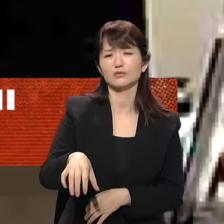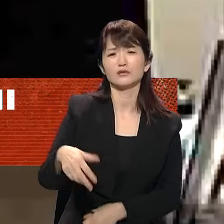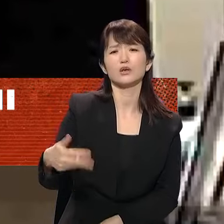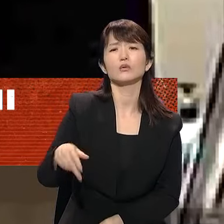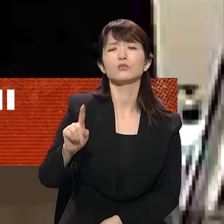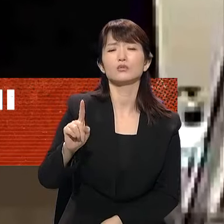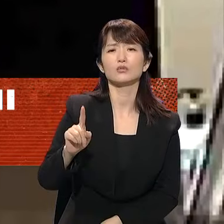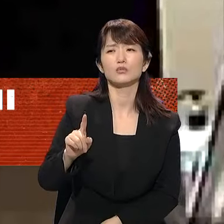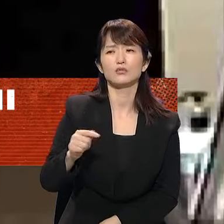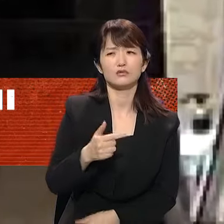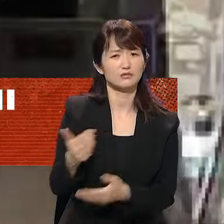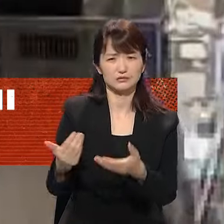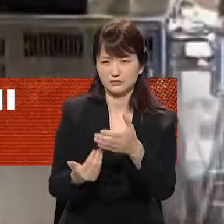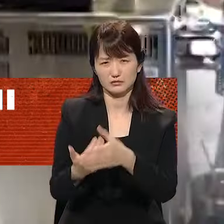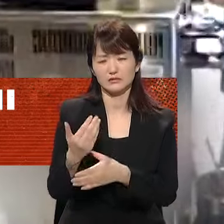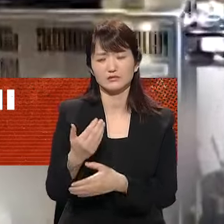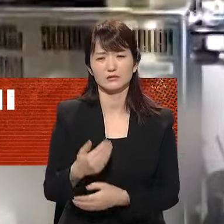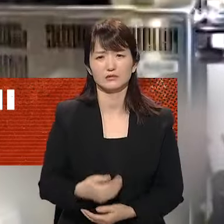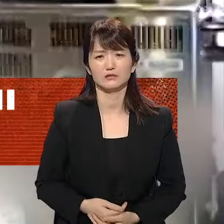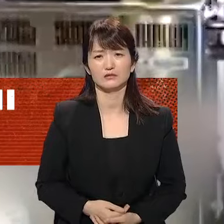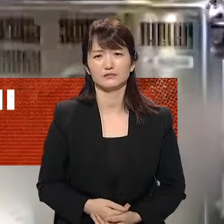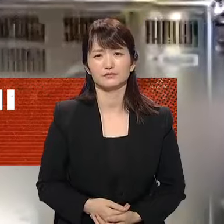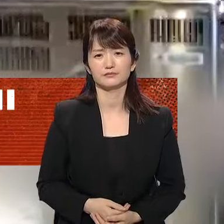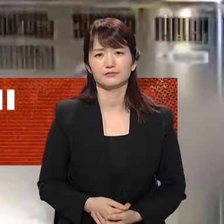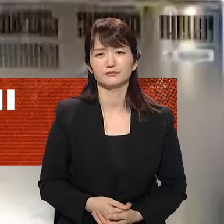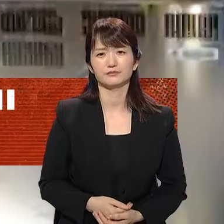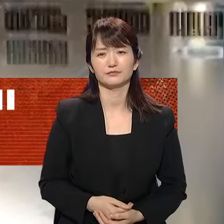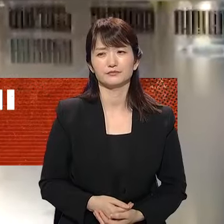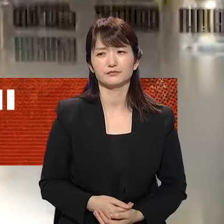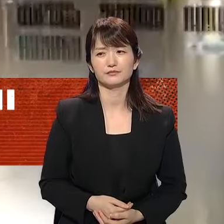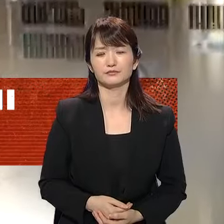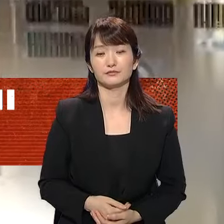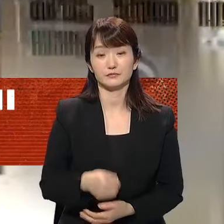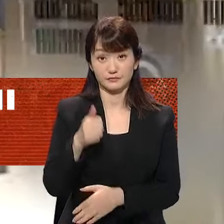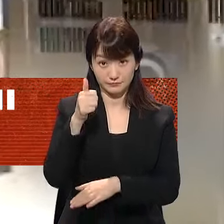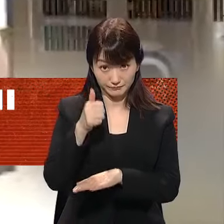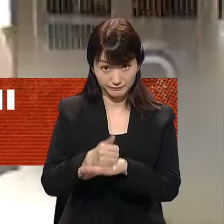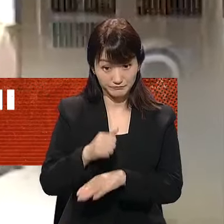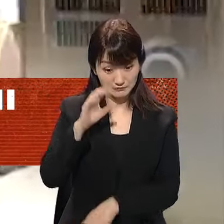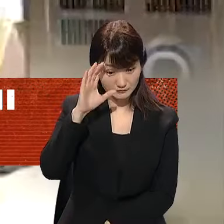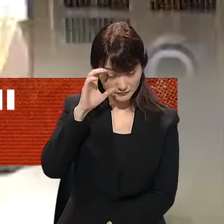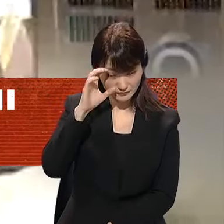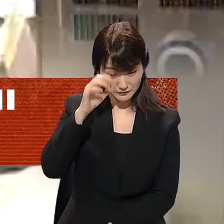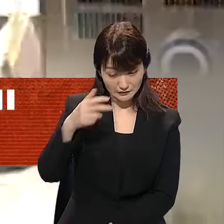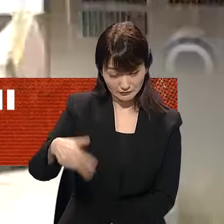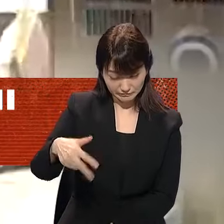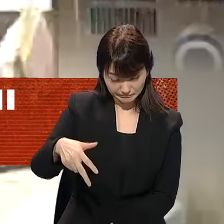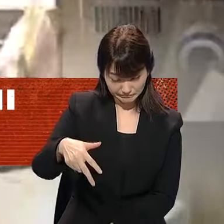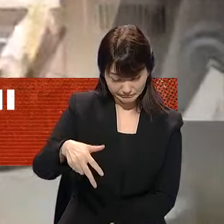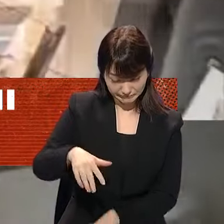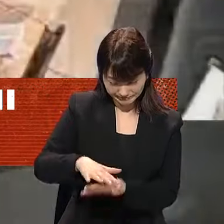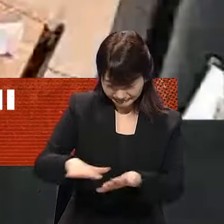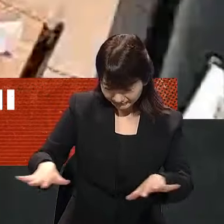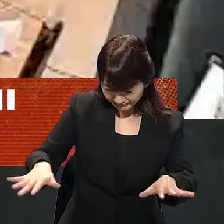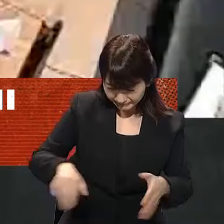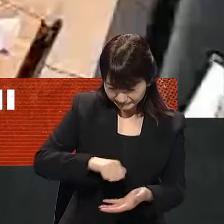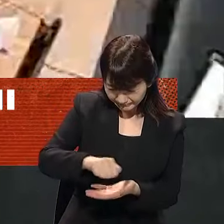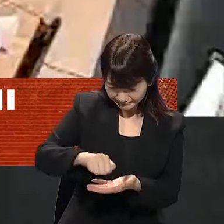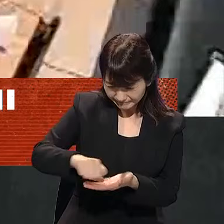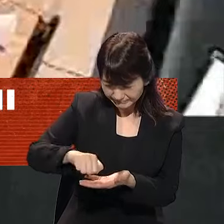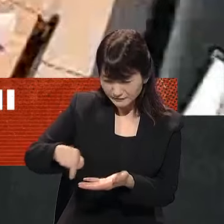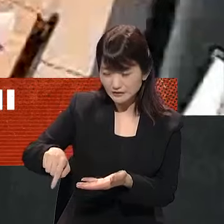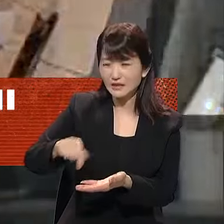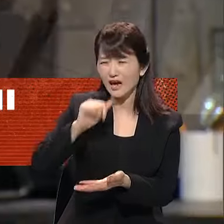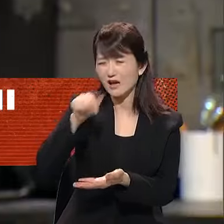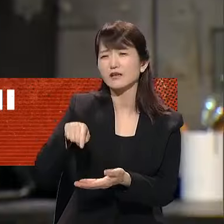큰일날 일이잖아요 사실은 그래서 나중에 아르바이트생이 소변 다 치우긴 다 치웠지만 절대로 이러지